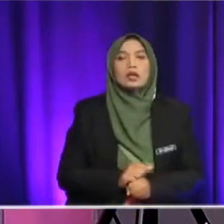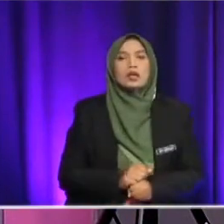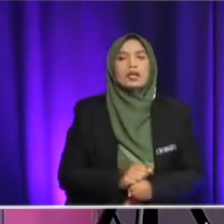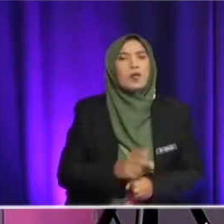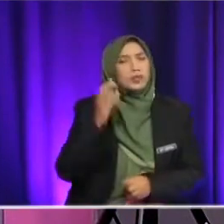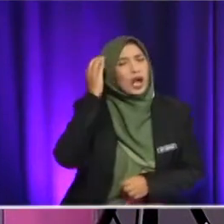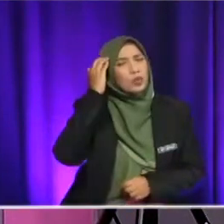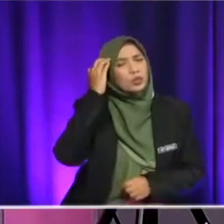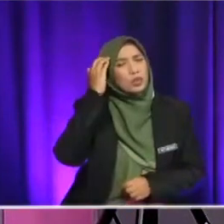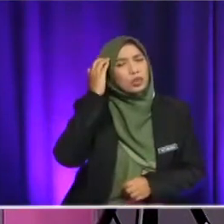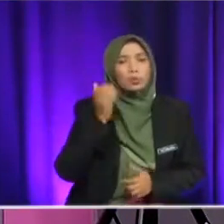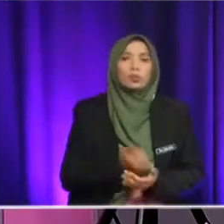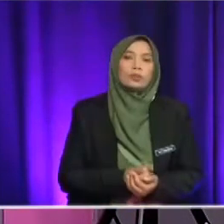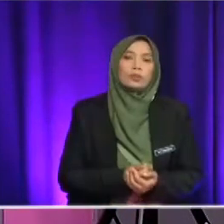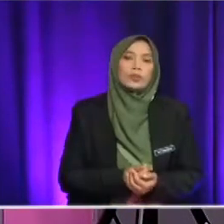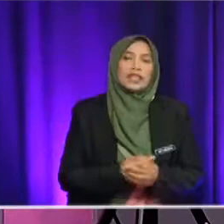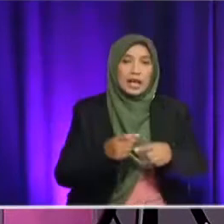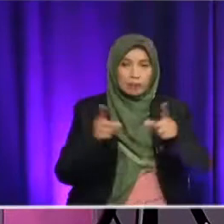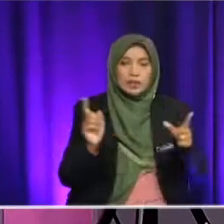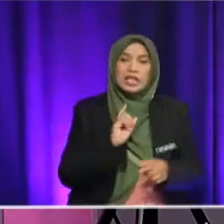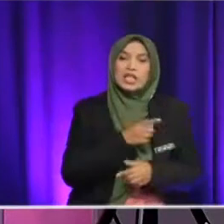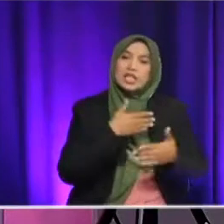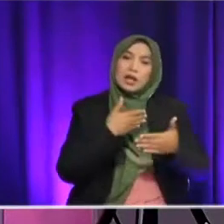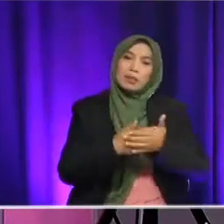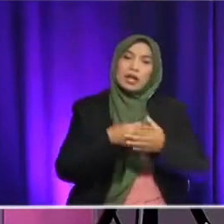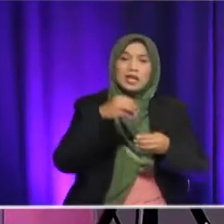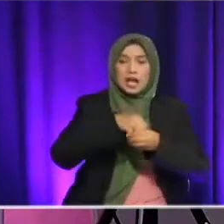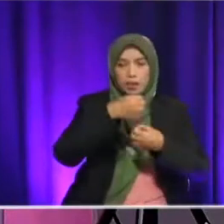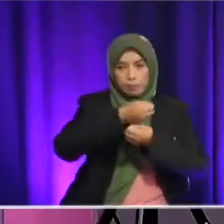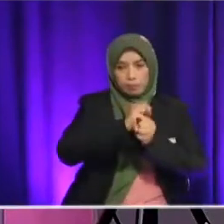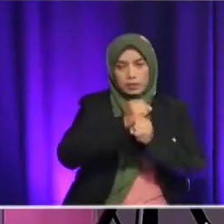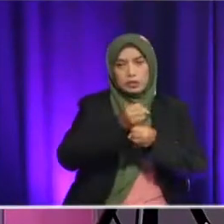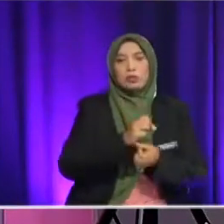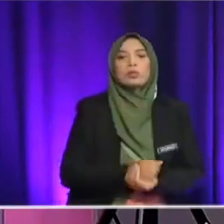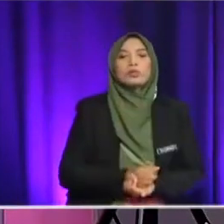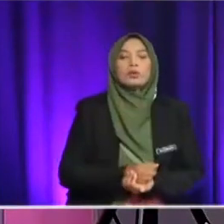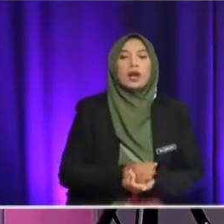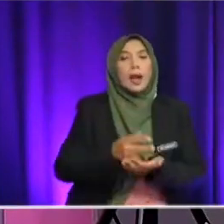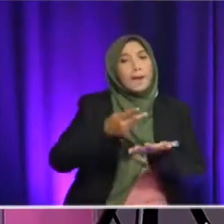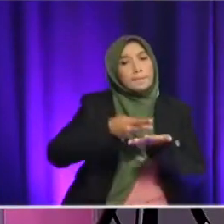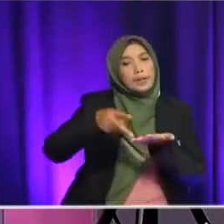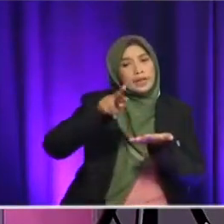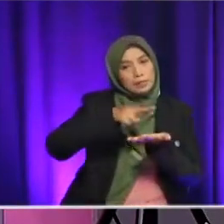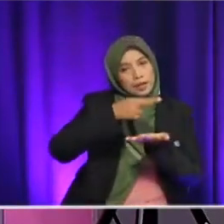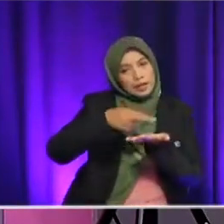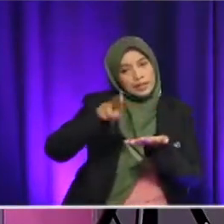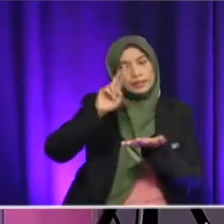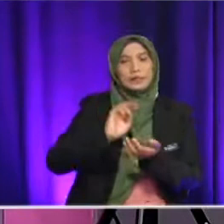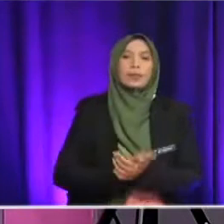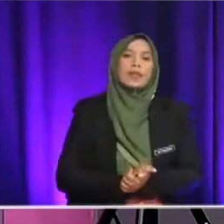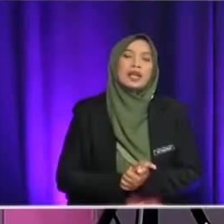dia. Tapi kita sampaikan dalam bentuk peribahasa. Bermaksud di sini, kalau kamu tengok di sini, peribahasa satu